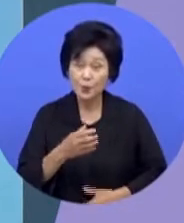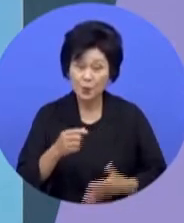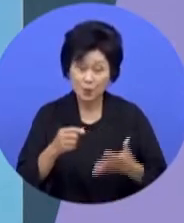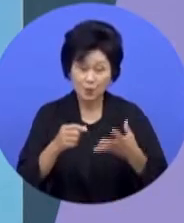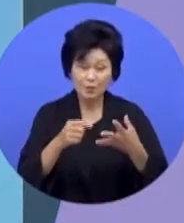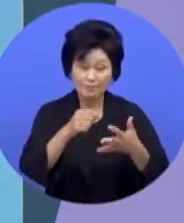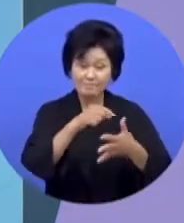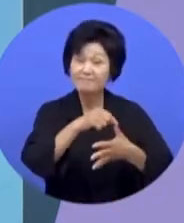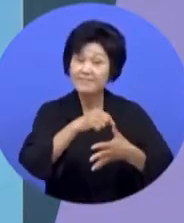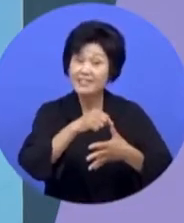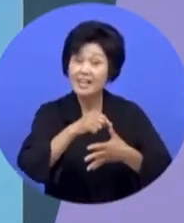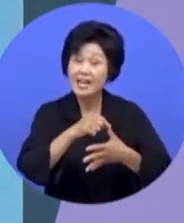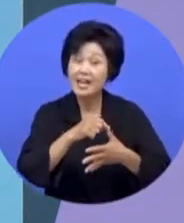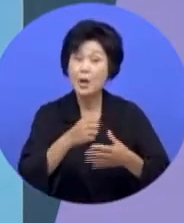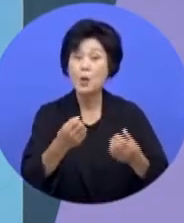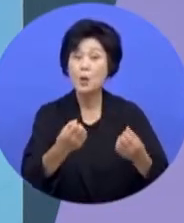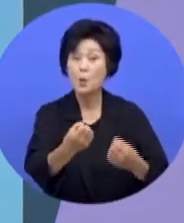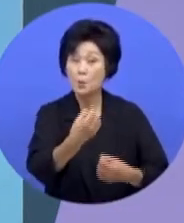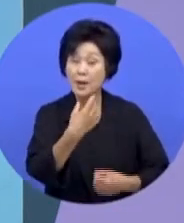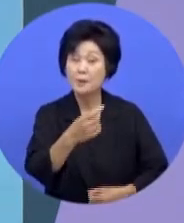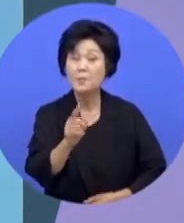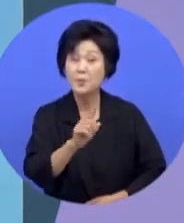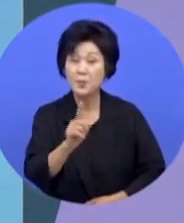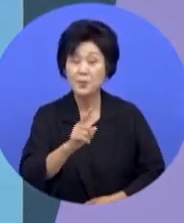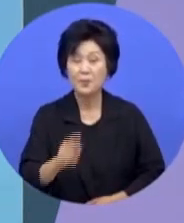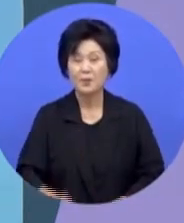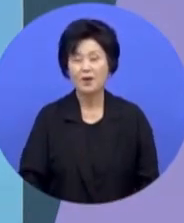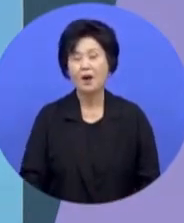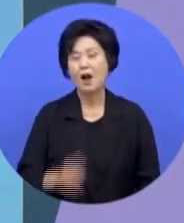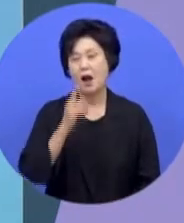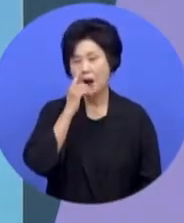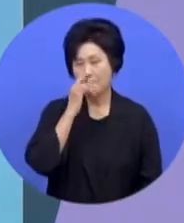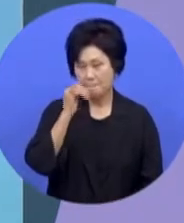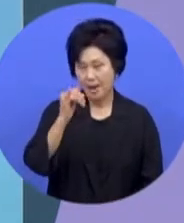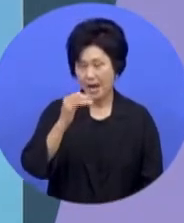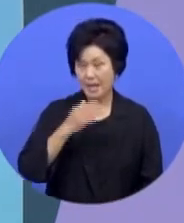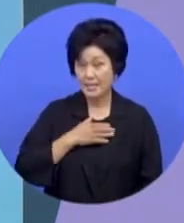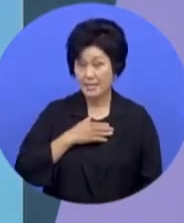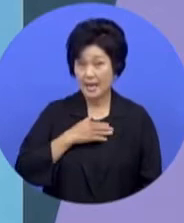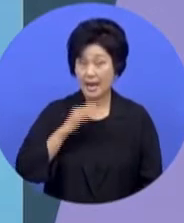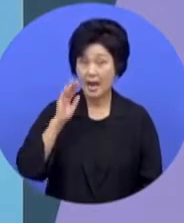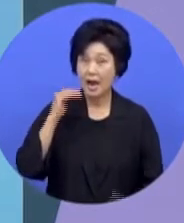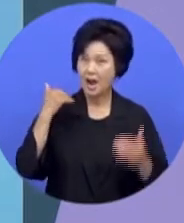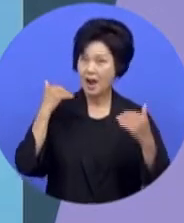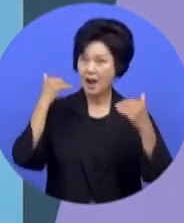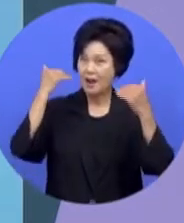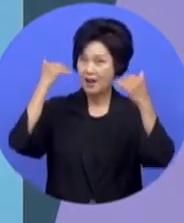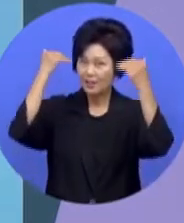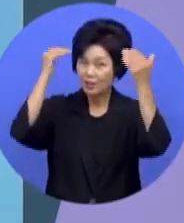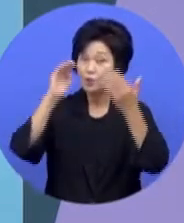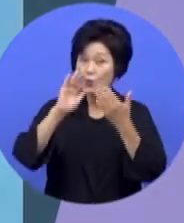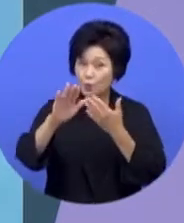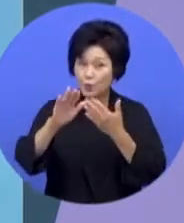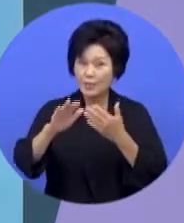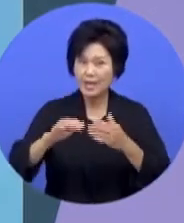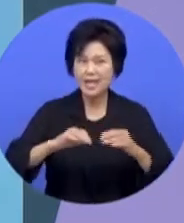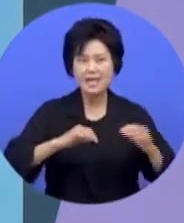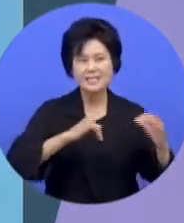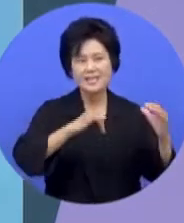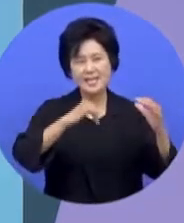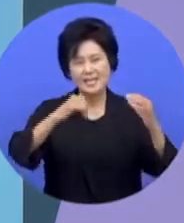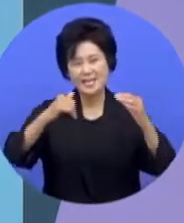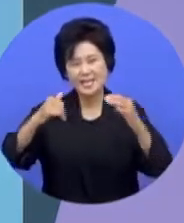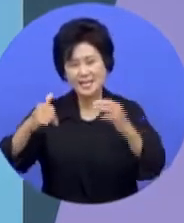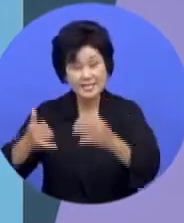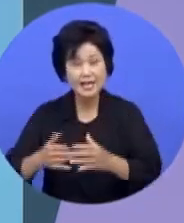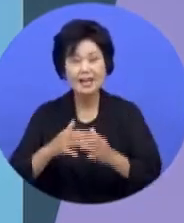그렇게 저한테 고백을 하더라고요. 엄마, 나 나중에 커서 진짜 온 세상 사람들과 하나님을 찬양하는